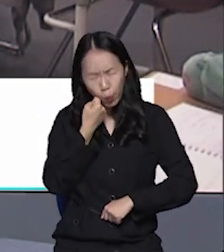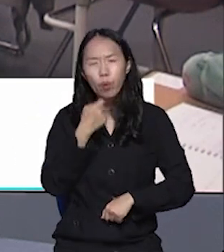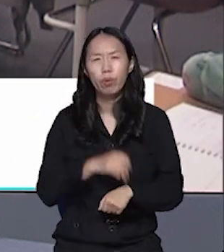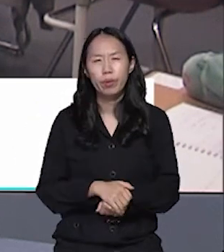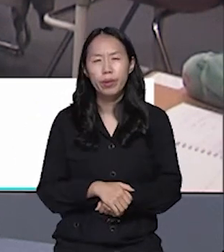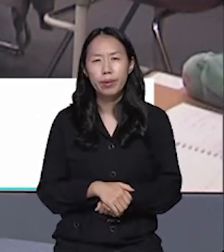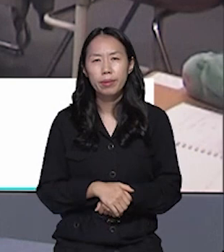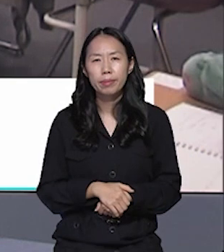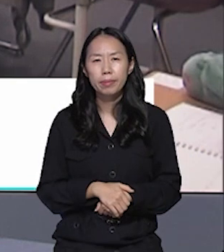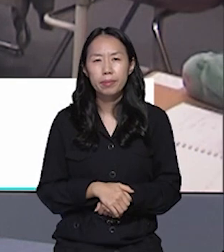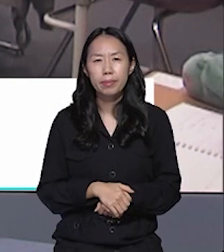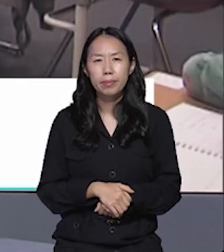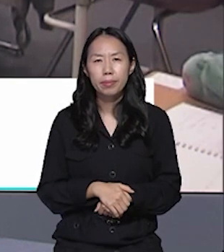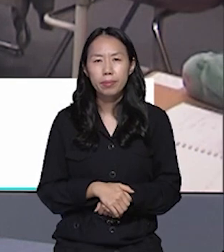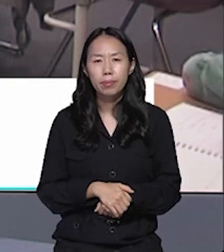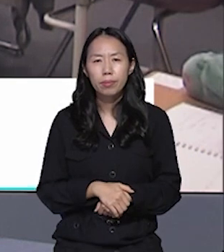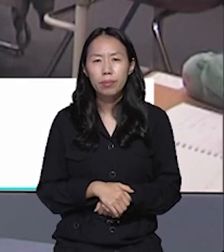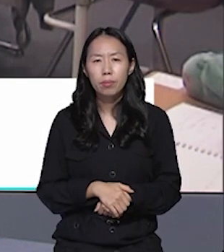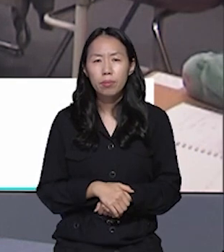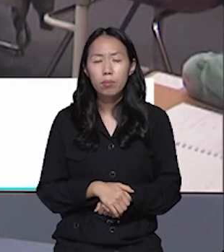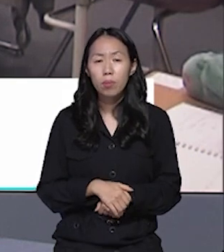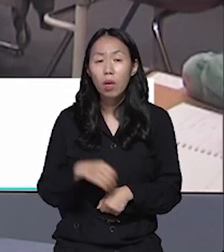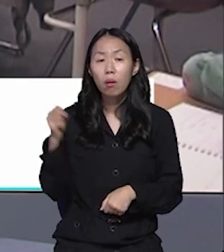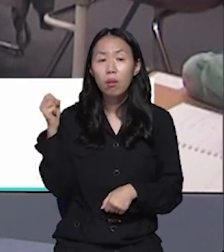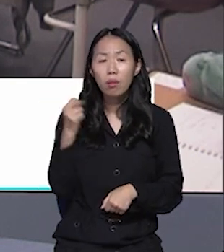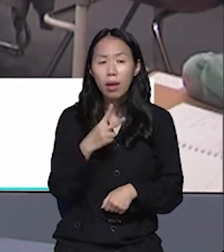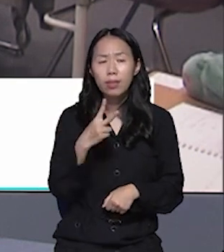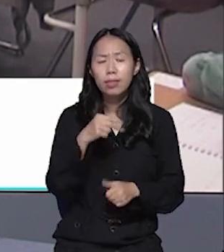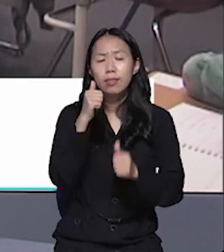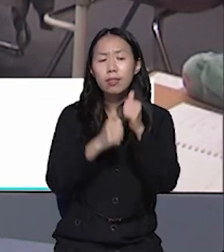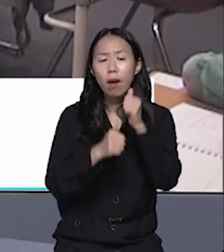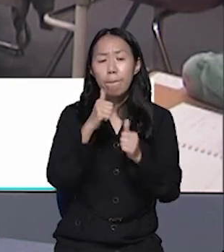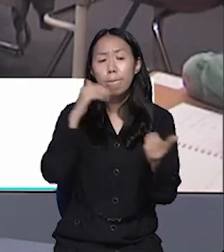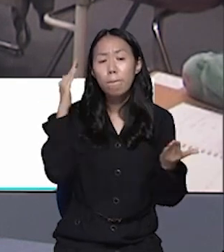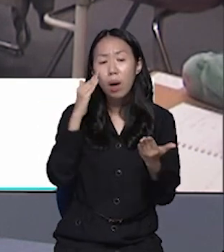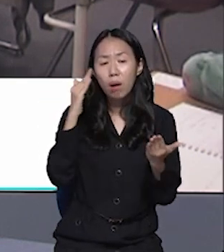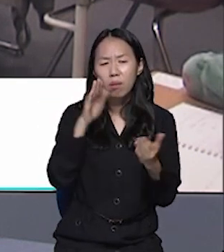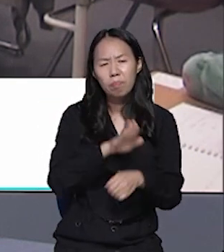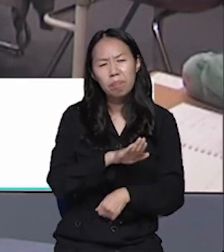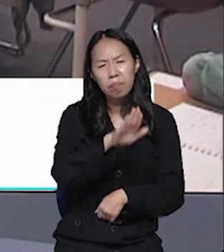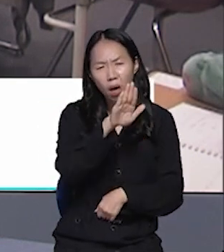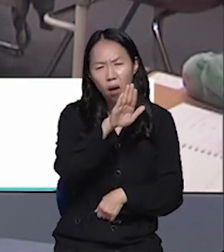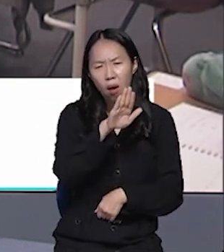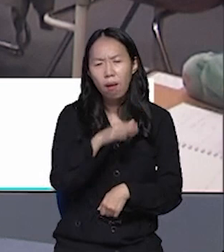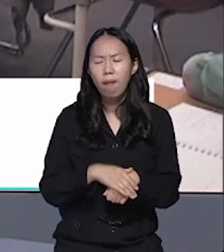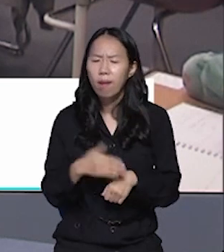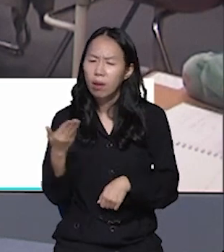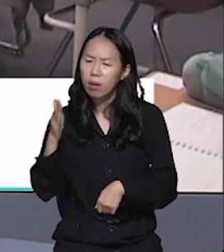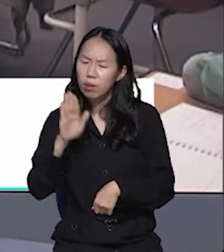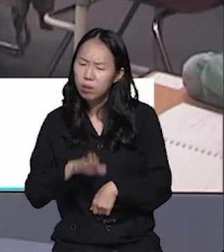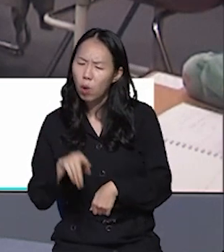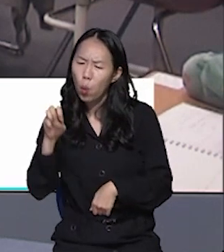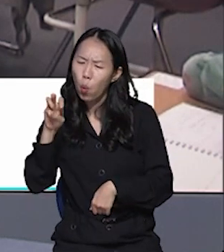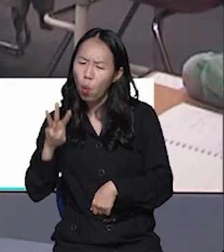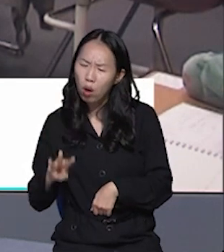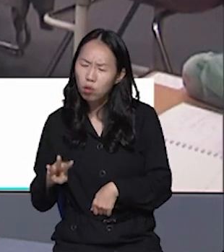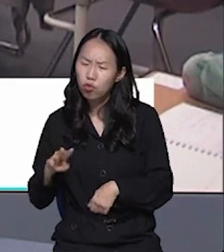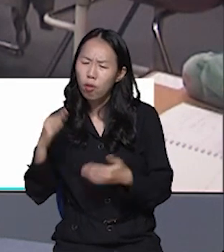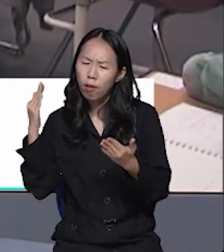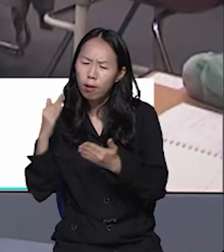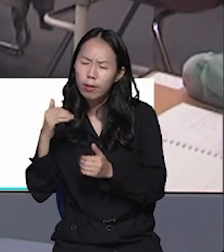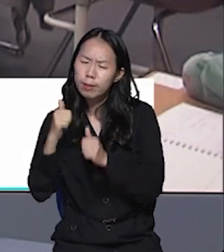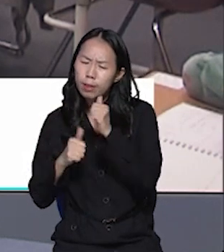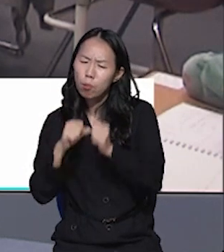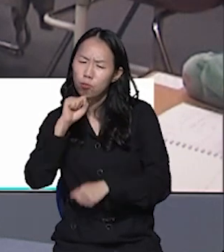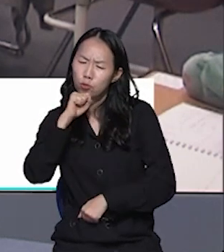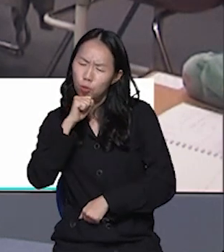어려웠다는 평가를 받고 있죠 재수생의 강세 속에 올해도 실력 광주의 위용을 되찾기는 어려울 것이란 분석이